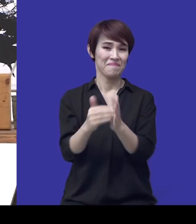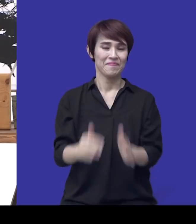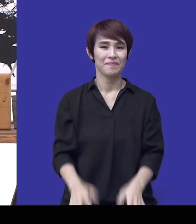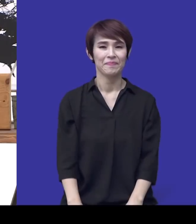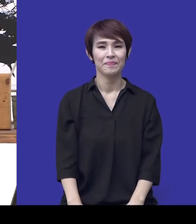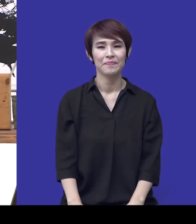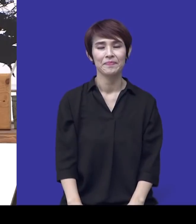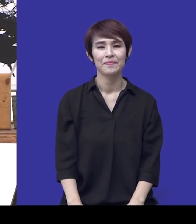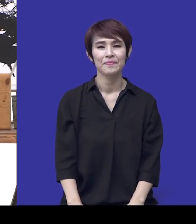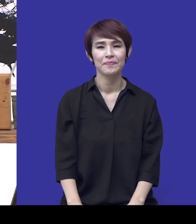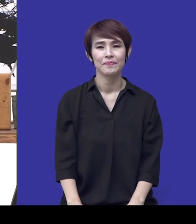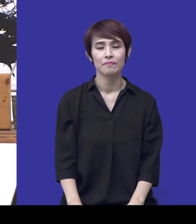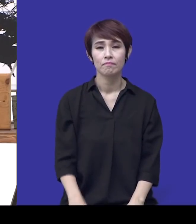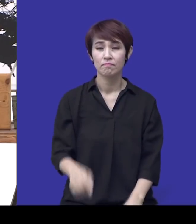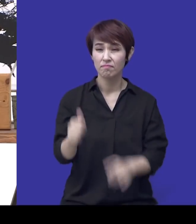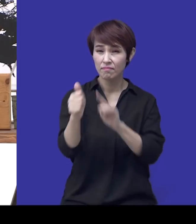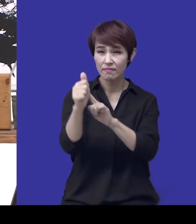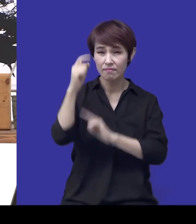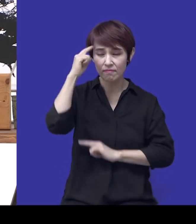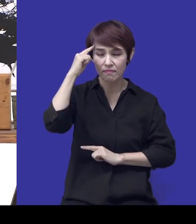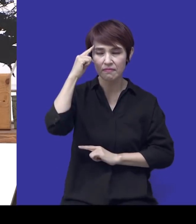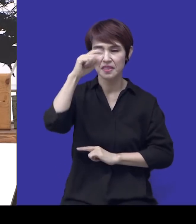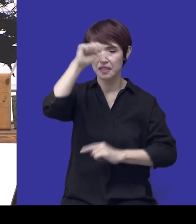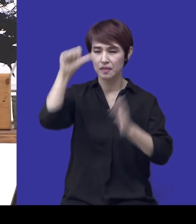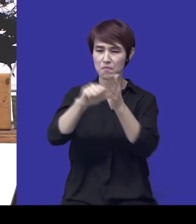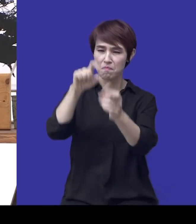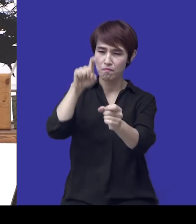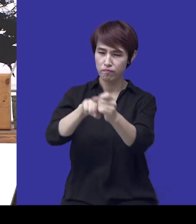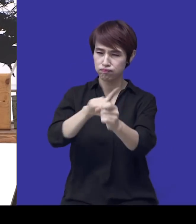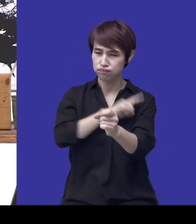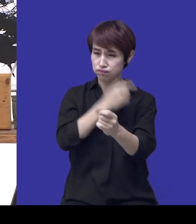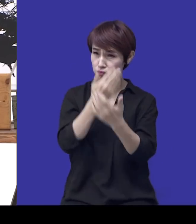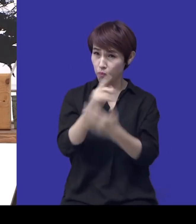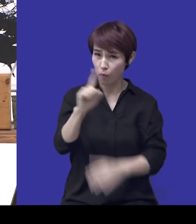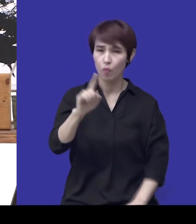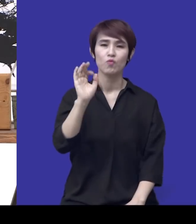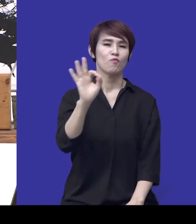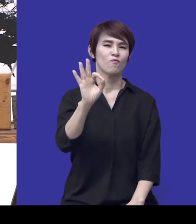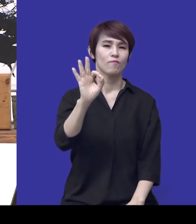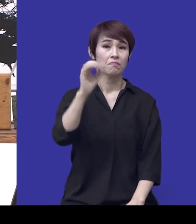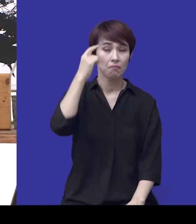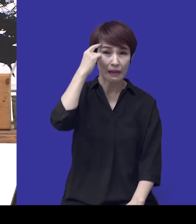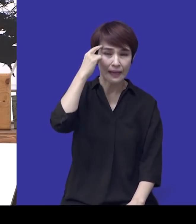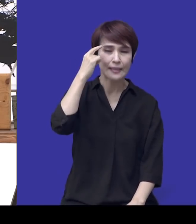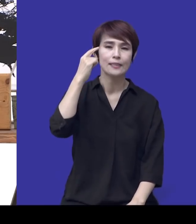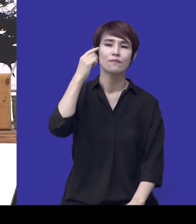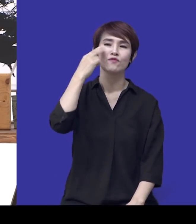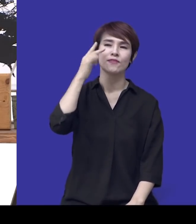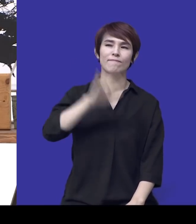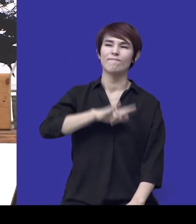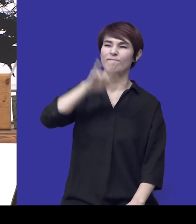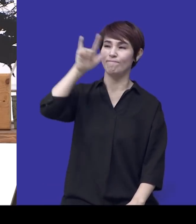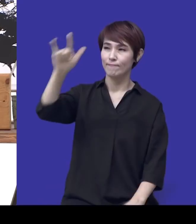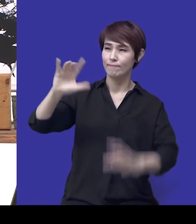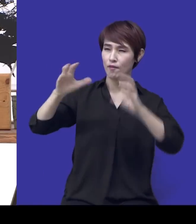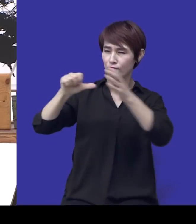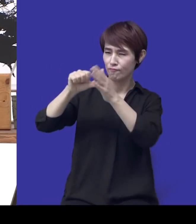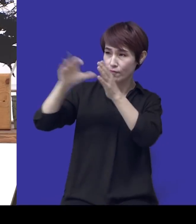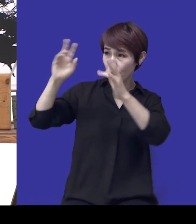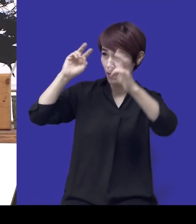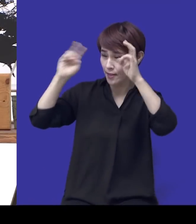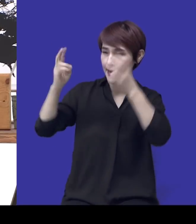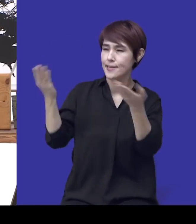네, 이분은 인생의 목적이 돈이 최고라고 생각을 해서 미국으로 넘어가셨고요. 세계적인 패션 브랜드에서도